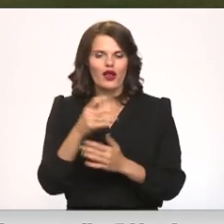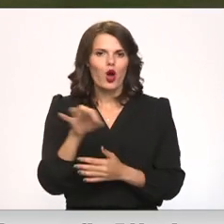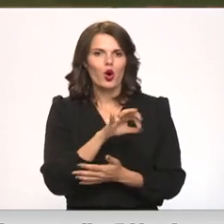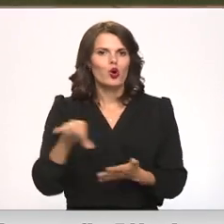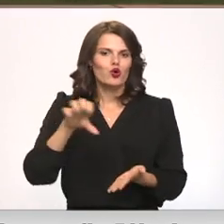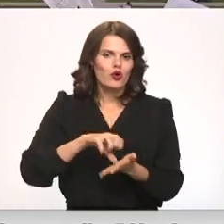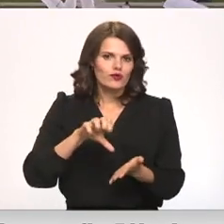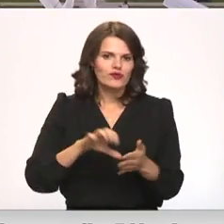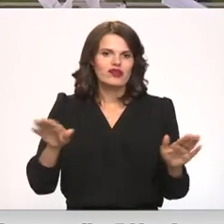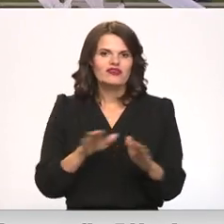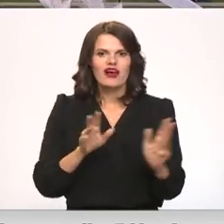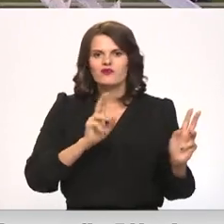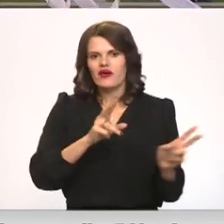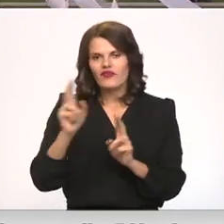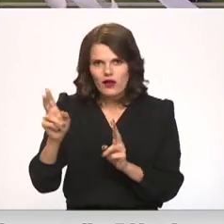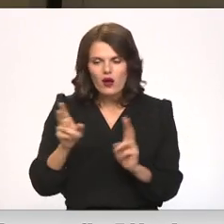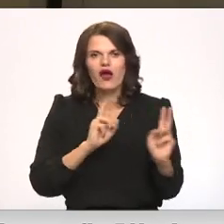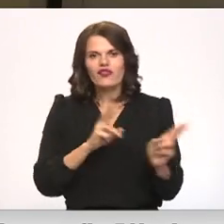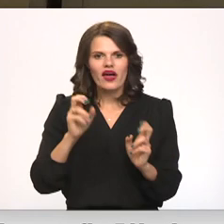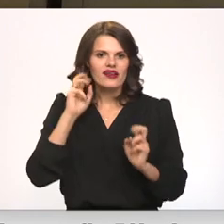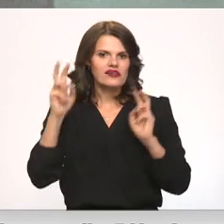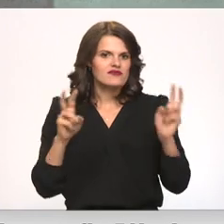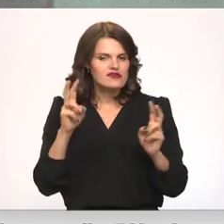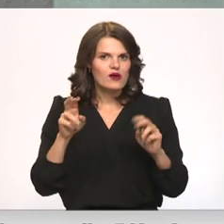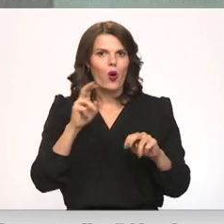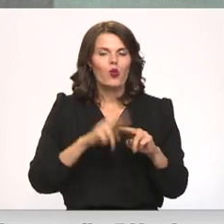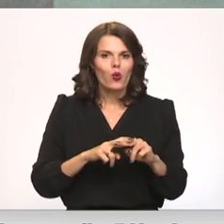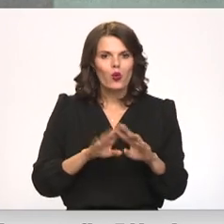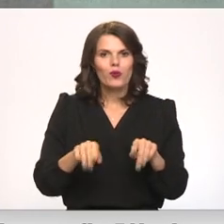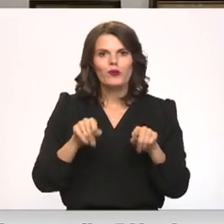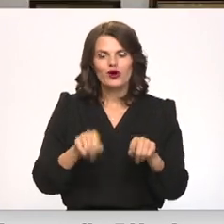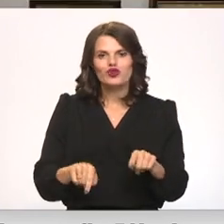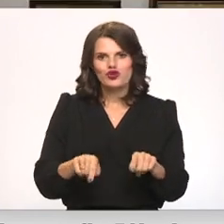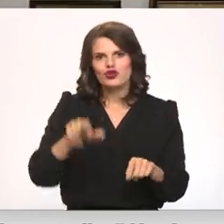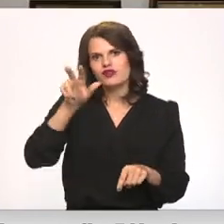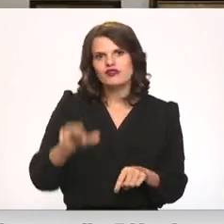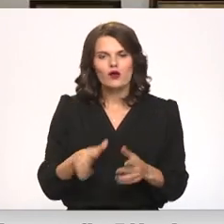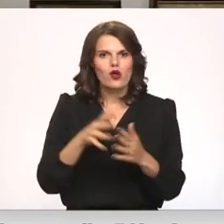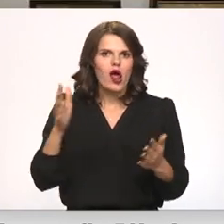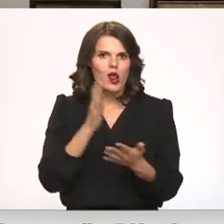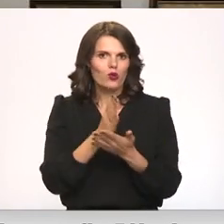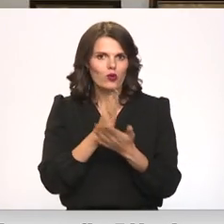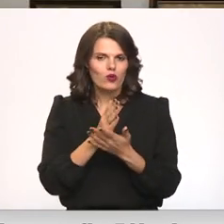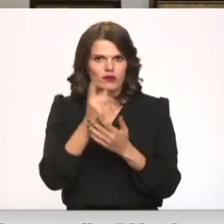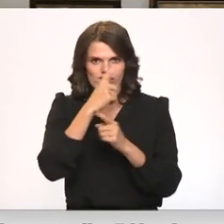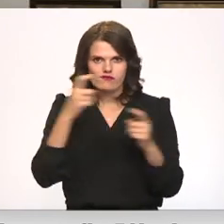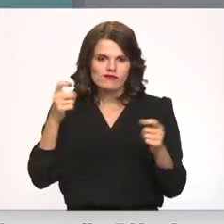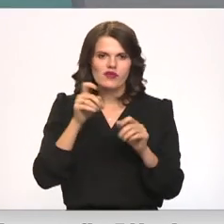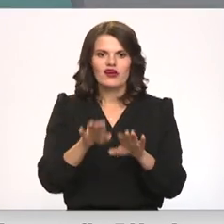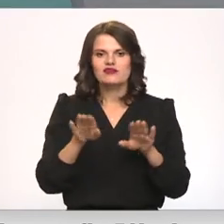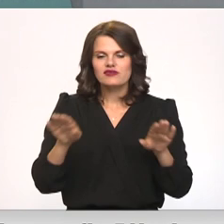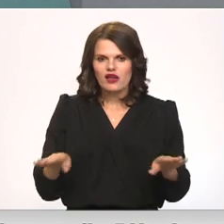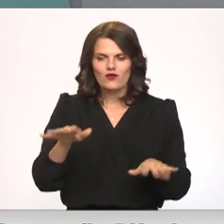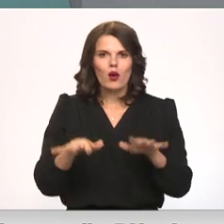koncertu uzvedums Dziesma dejo, dejas skan. Un visbeidzot par šī ceturkšņa lielāko notikumu atzīta izstāde un